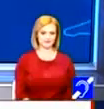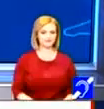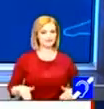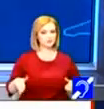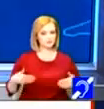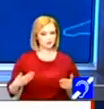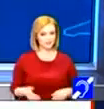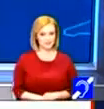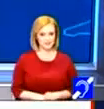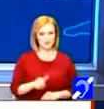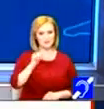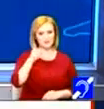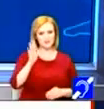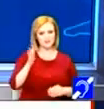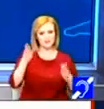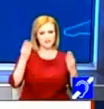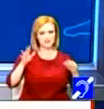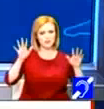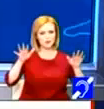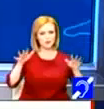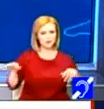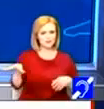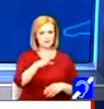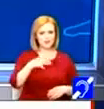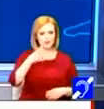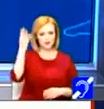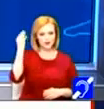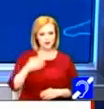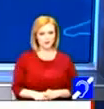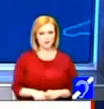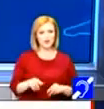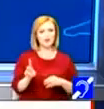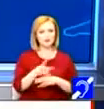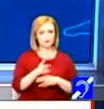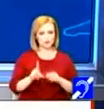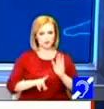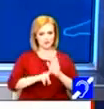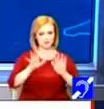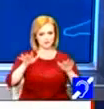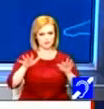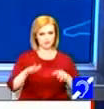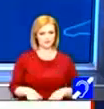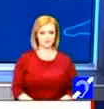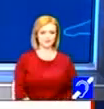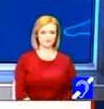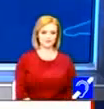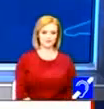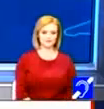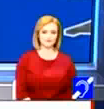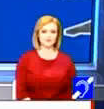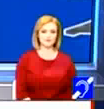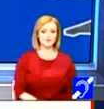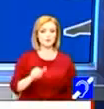Bun găsit! Mâine ne așteaptă o zi ploioasă în Republica Moldova. Precipitații vor fi și în această noapte, când se vor înregistra în jur de 11 grade